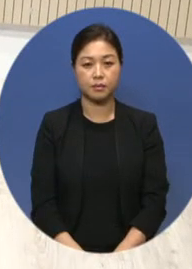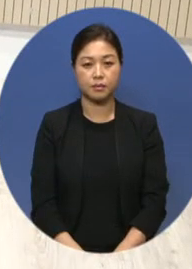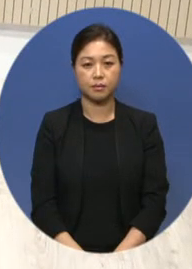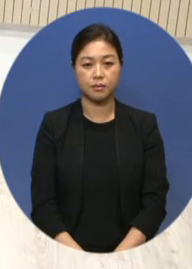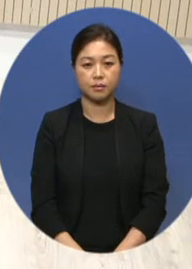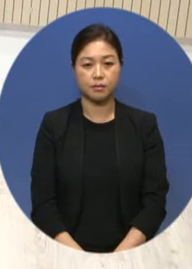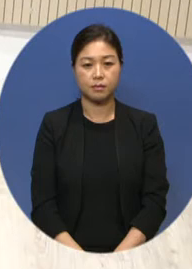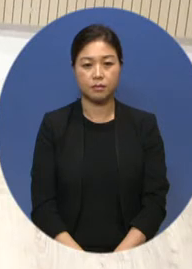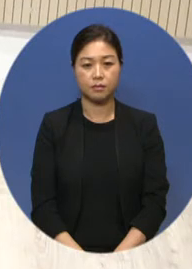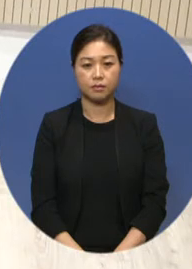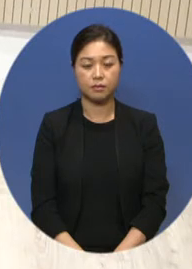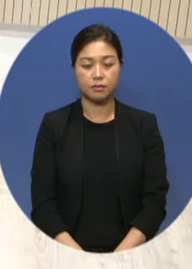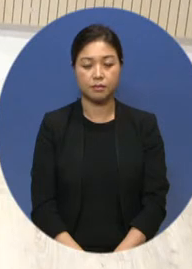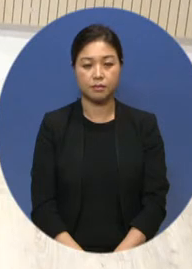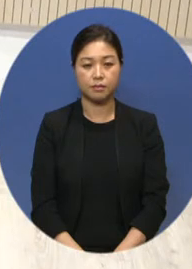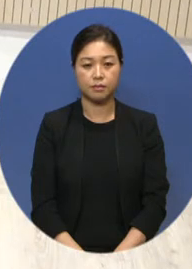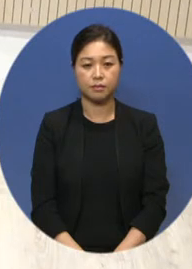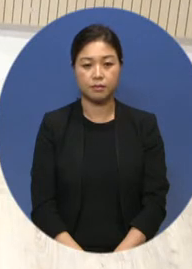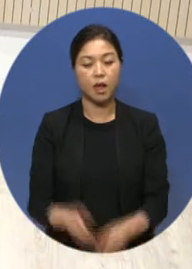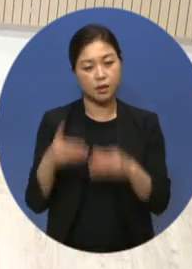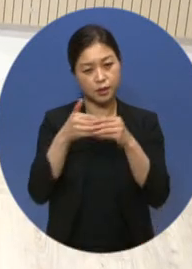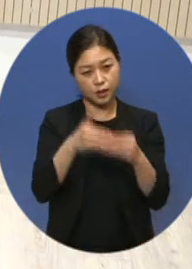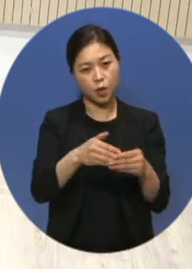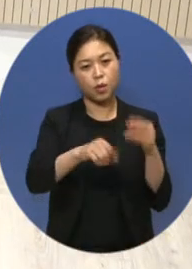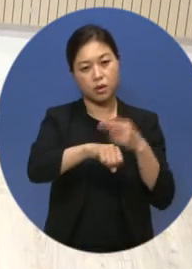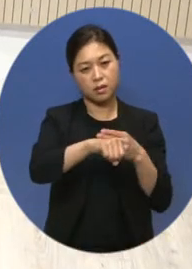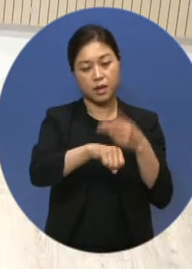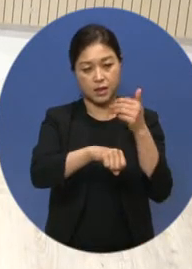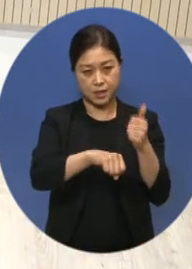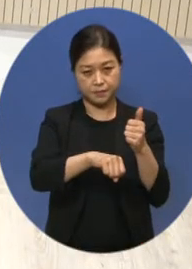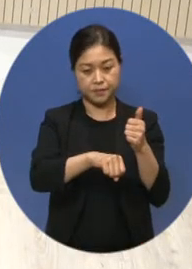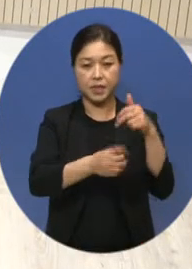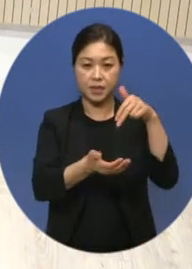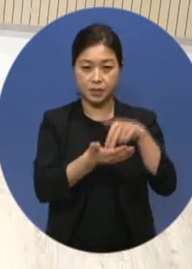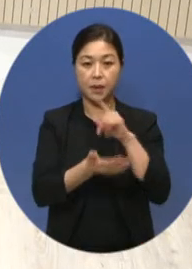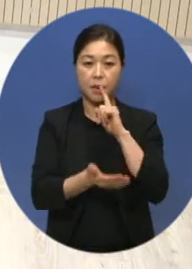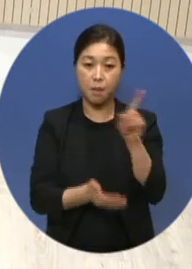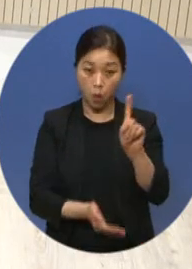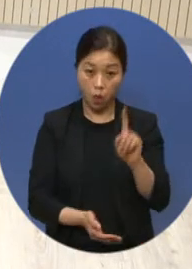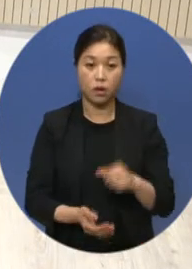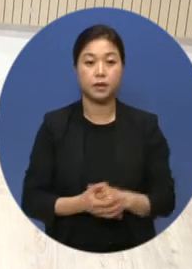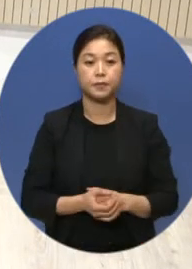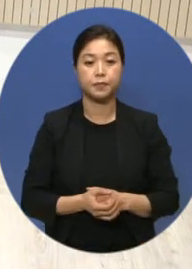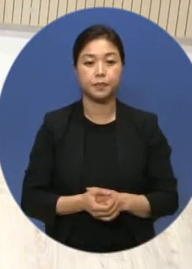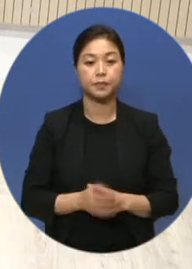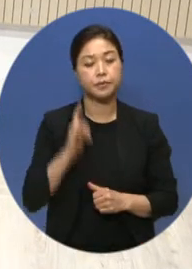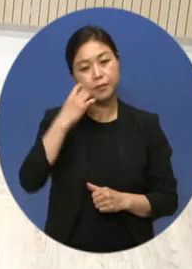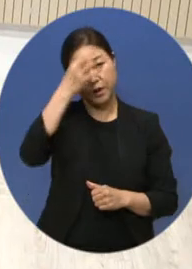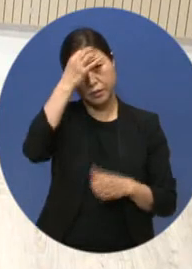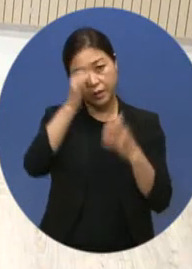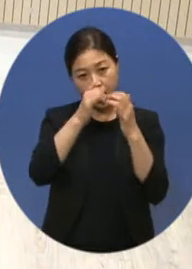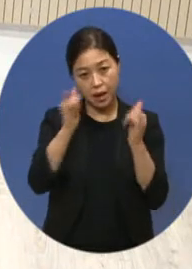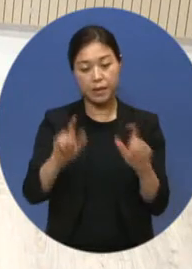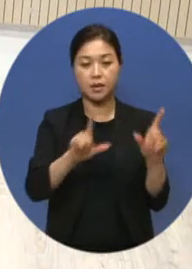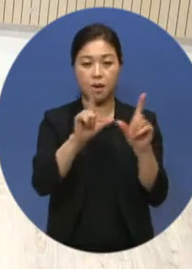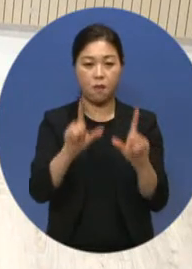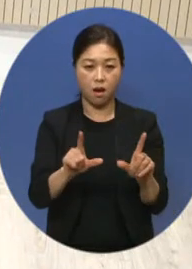있을까요? 우리 단원들에게는 지도교수 입장에서는 정말 예술인의